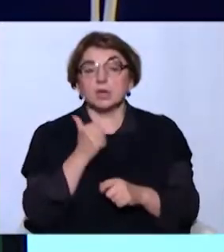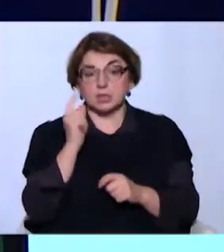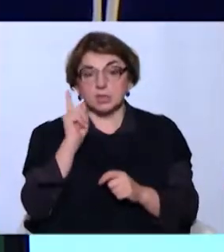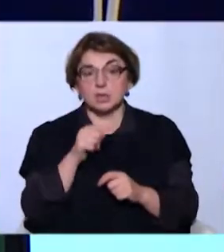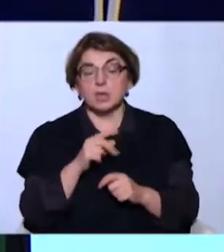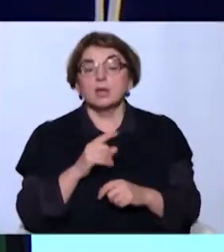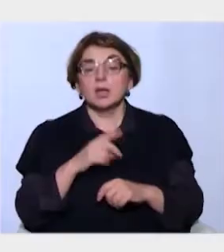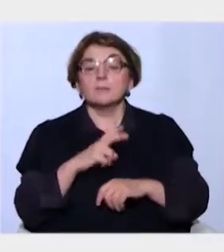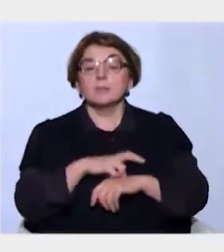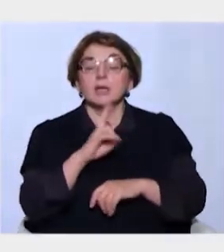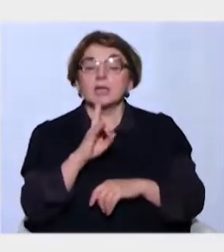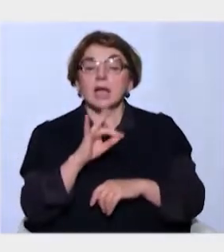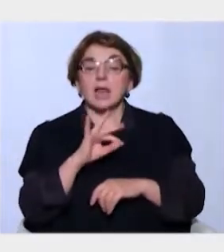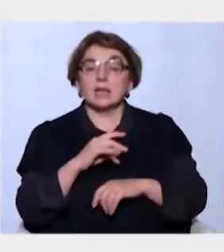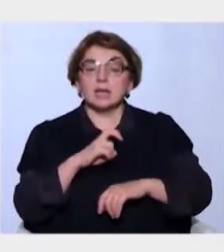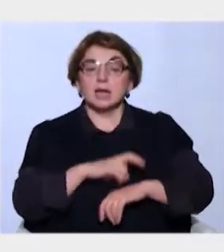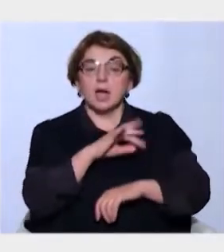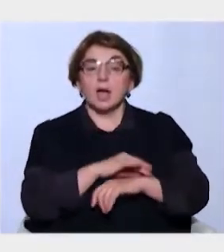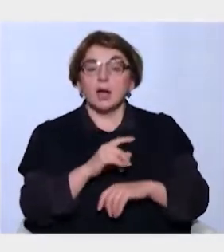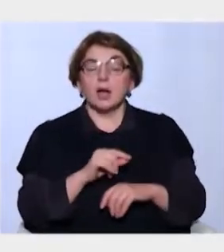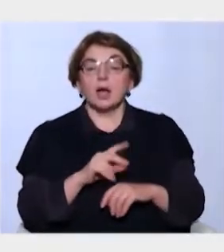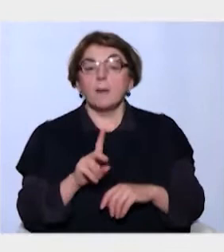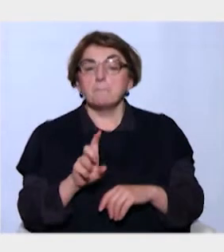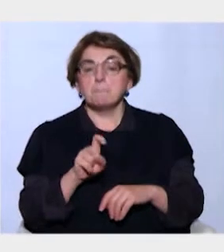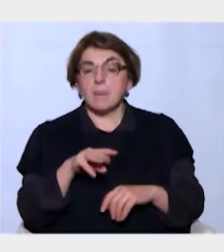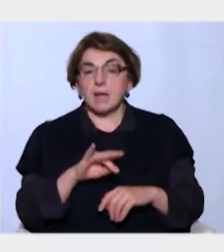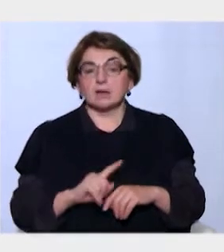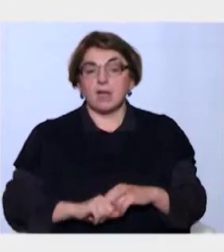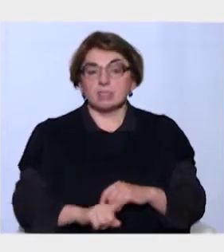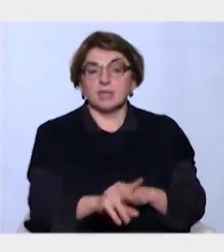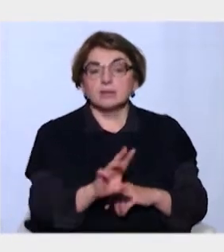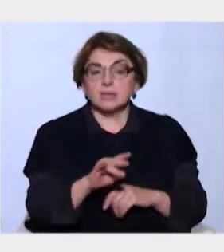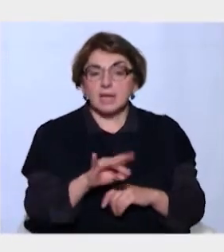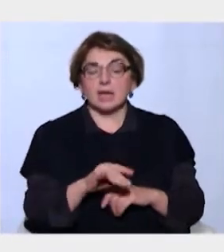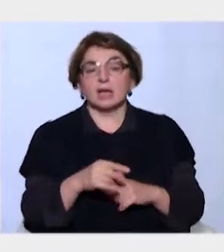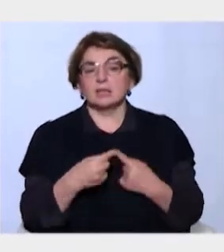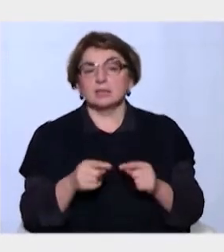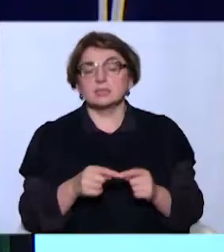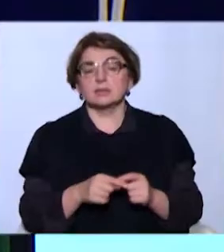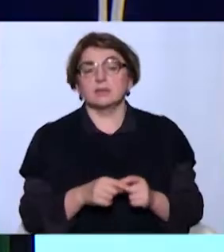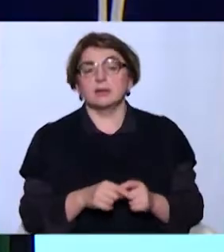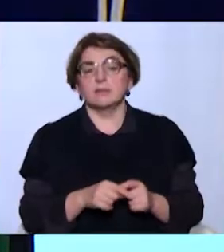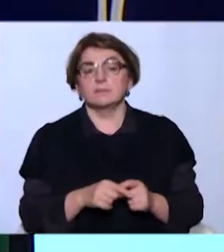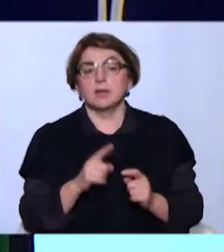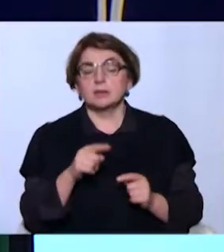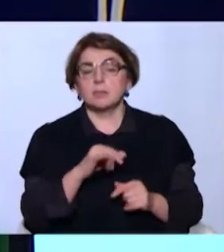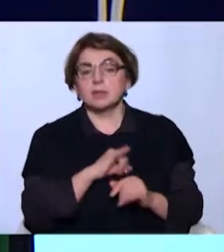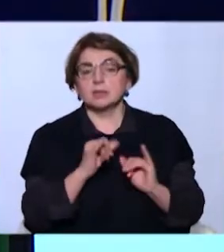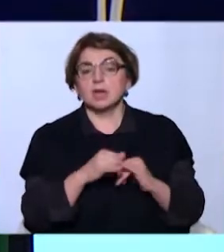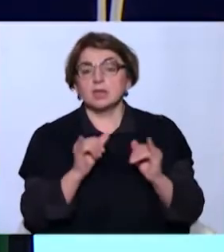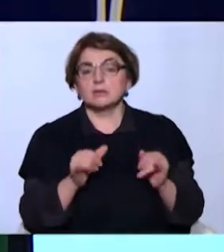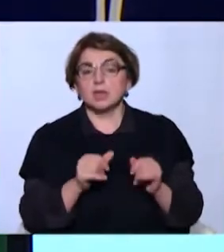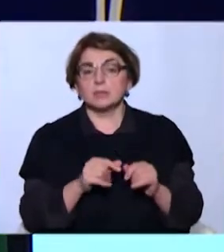ცნობილი კალია, კუტკალია, მახრა, ტარაკანა. და მათი